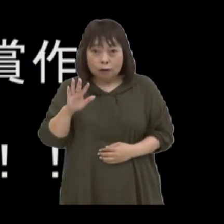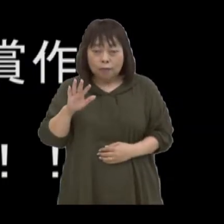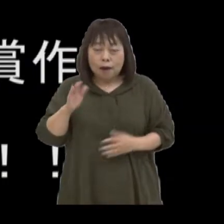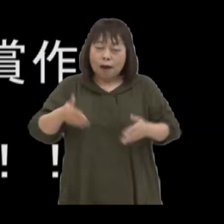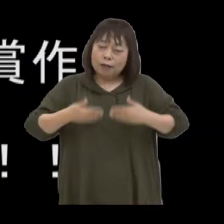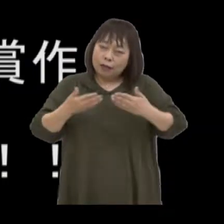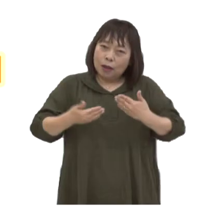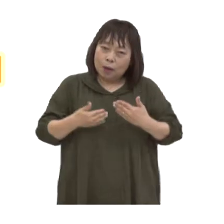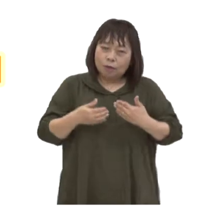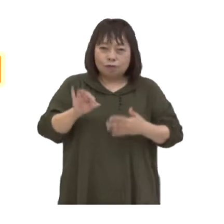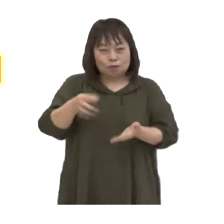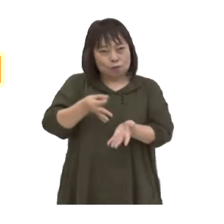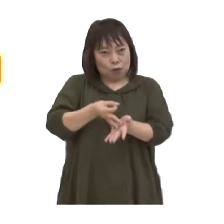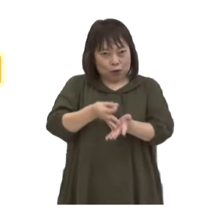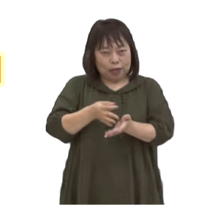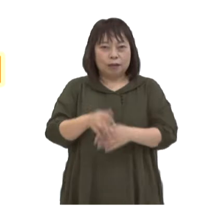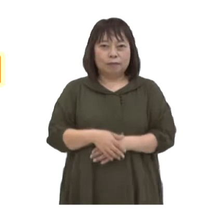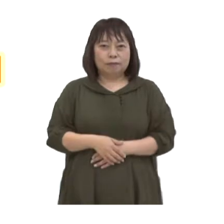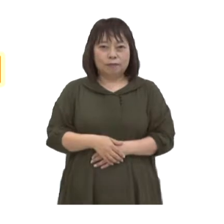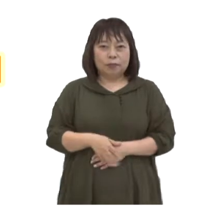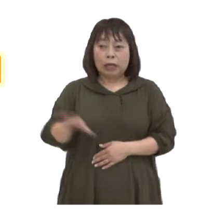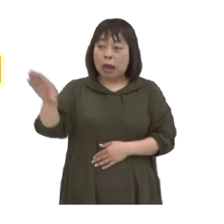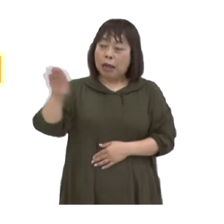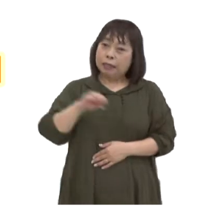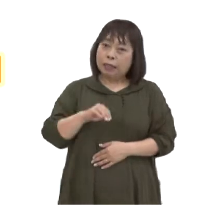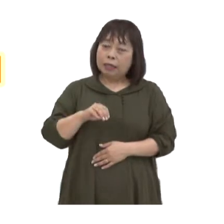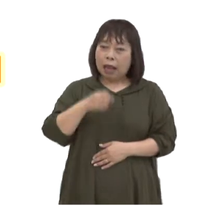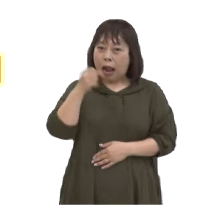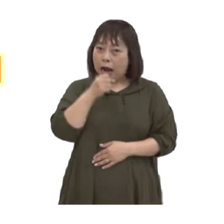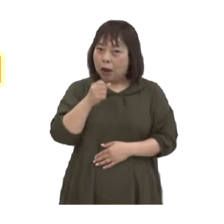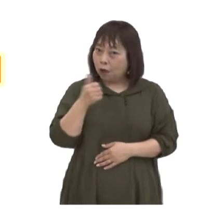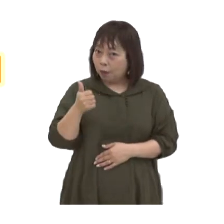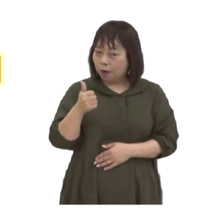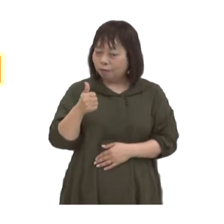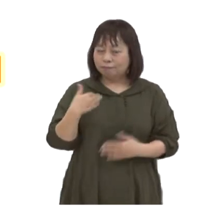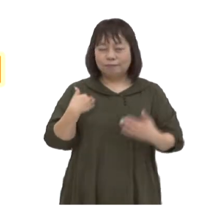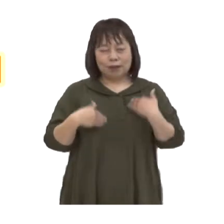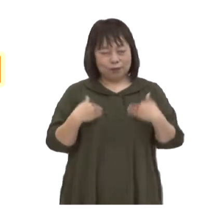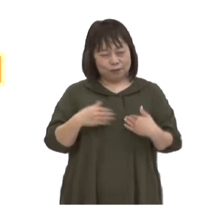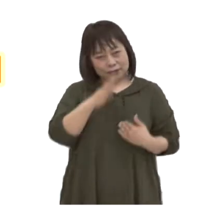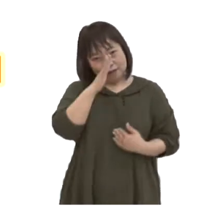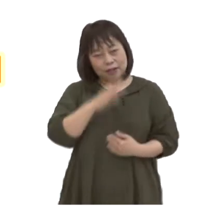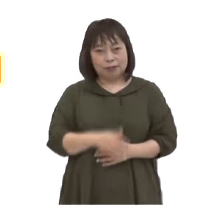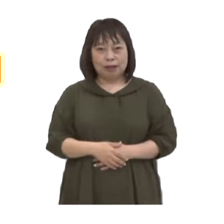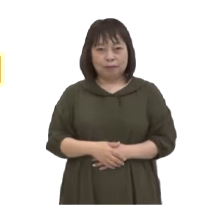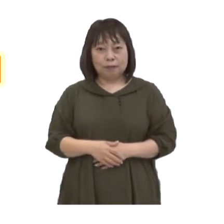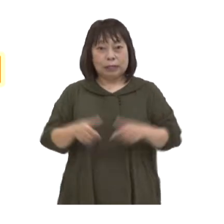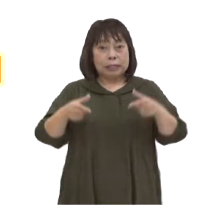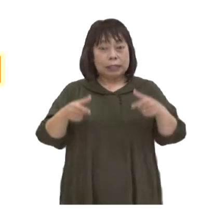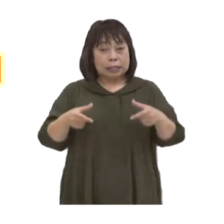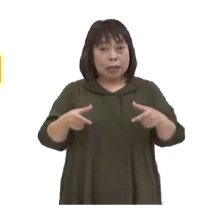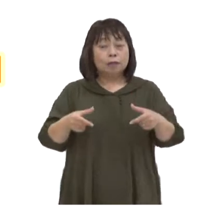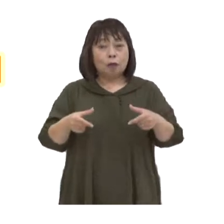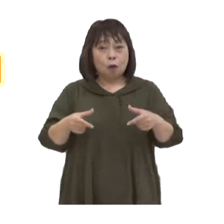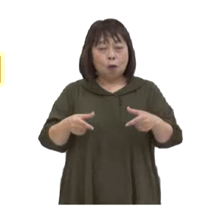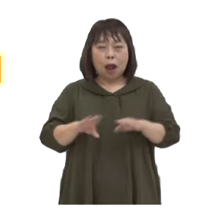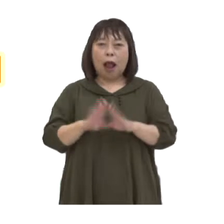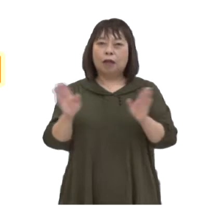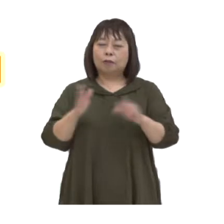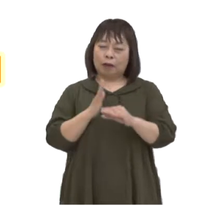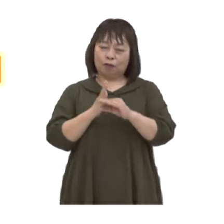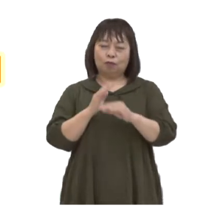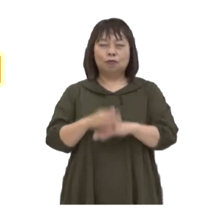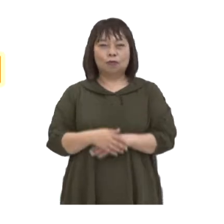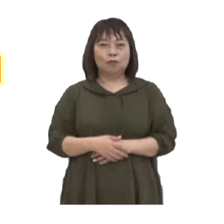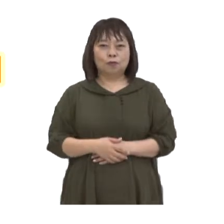る物語、帰ってきたカラオケマンをお楽しみください。チケットは好評発売中です